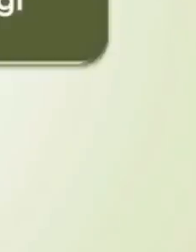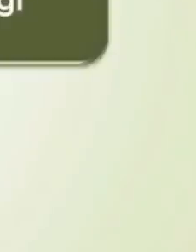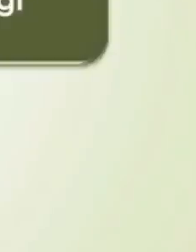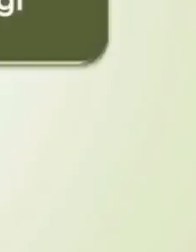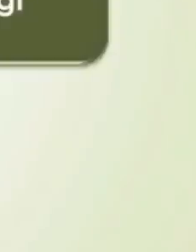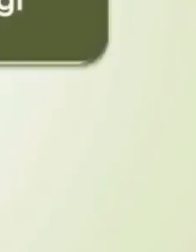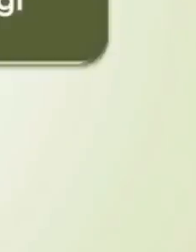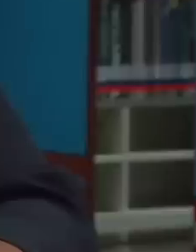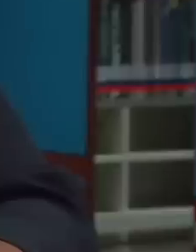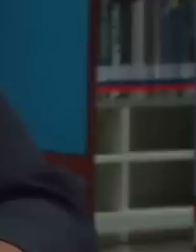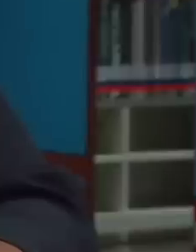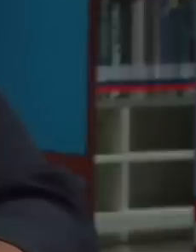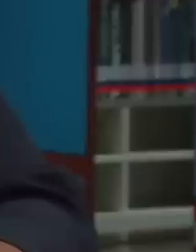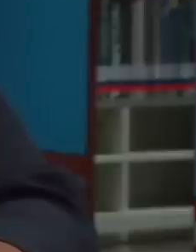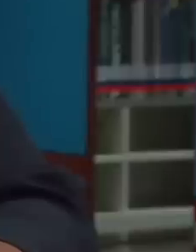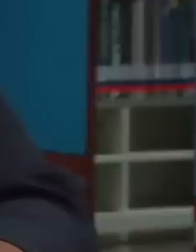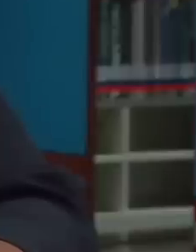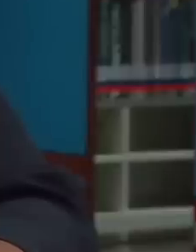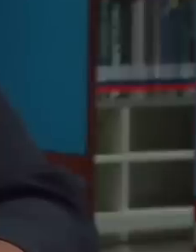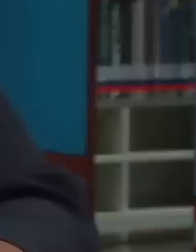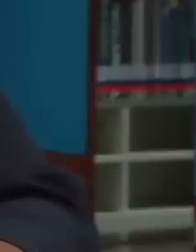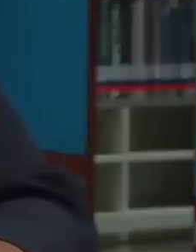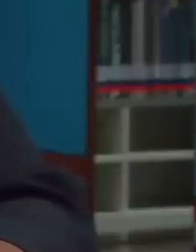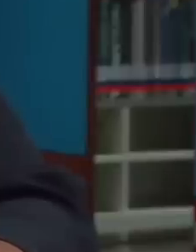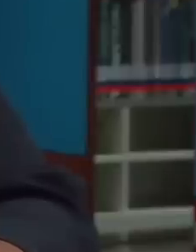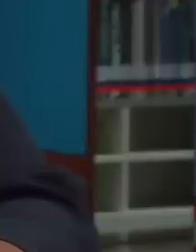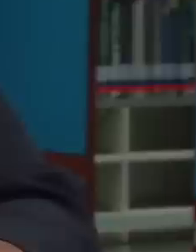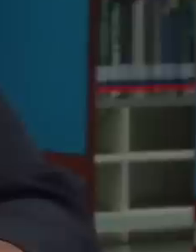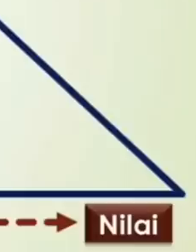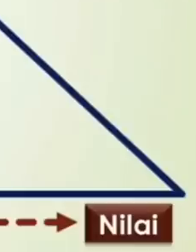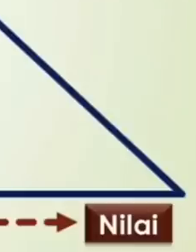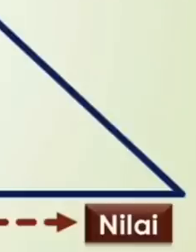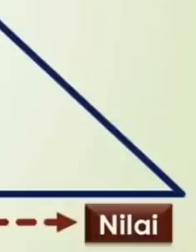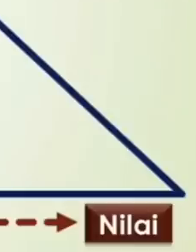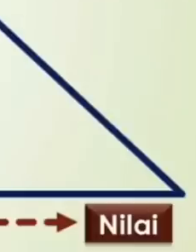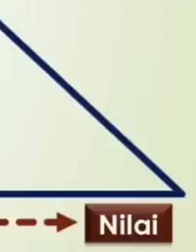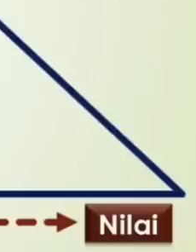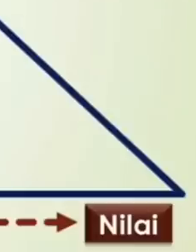yaitu Marwah dan kurma itu perlu dijaga perlu dipelihara